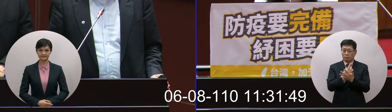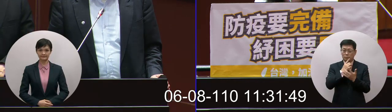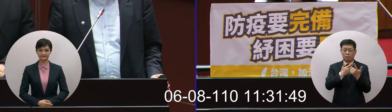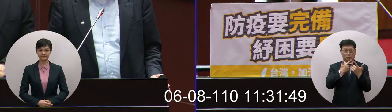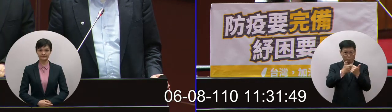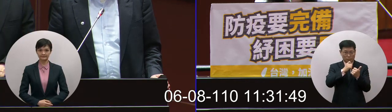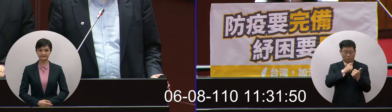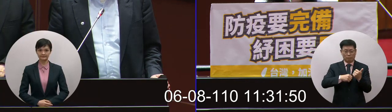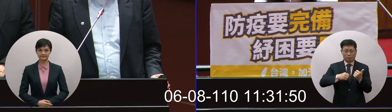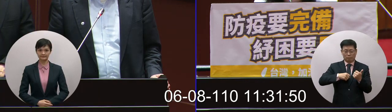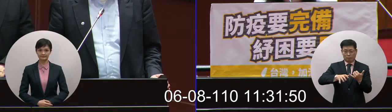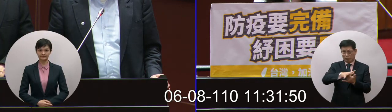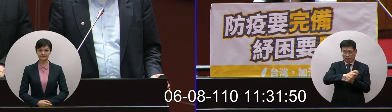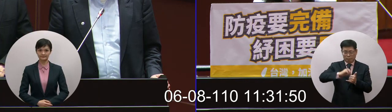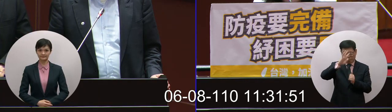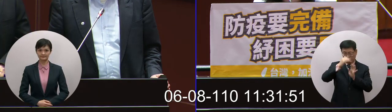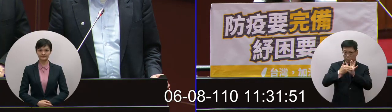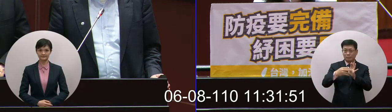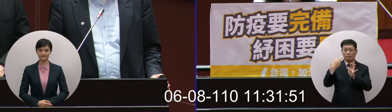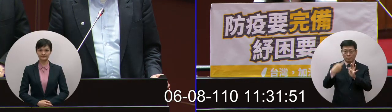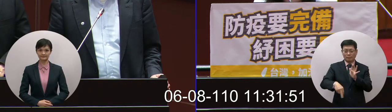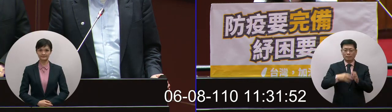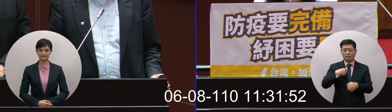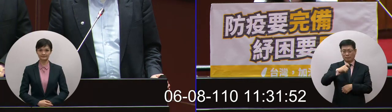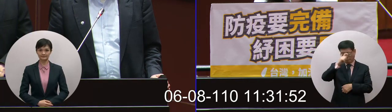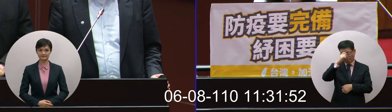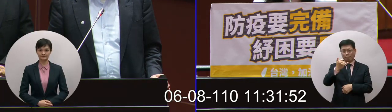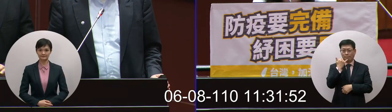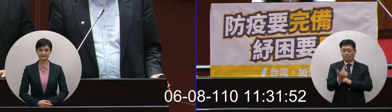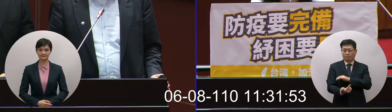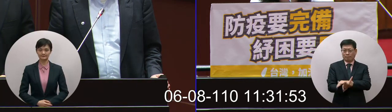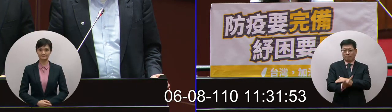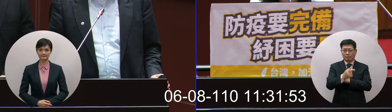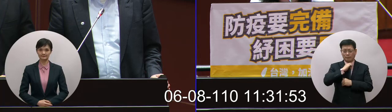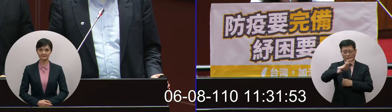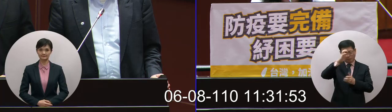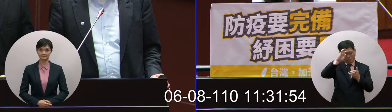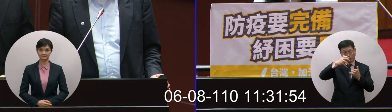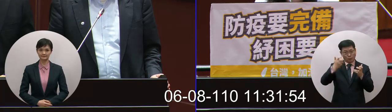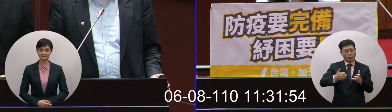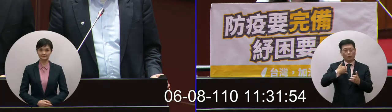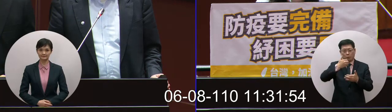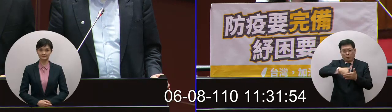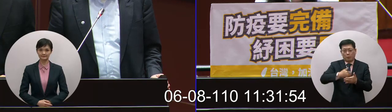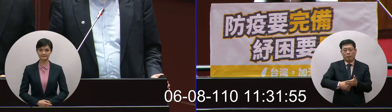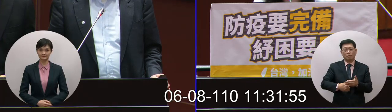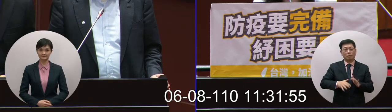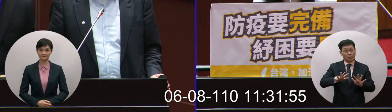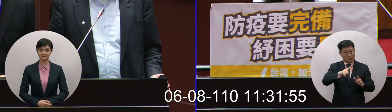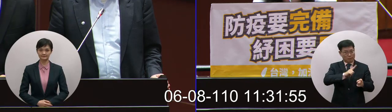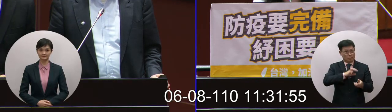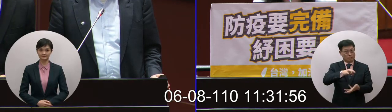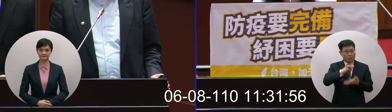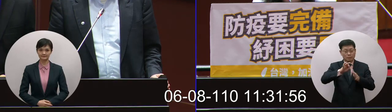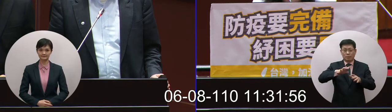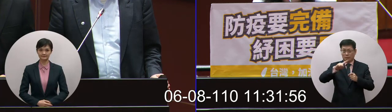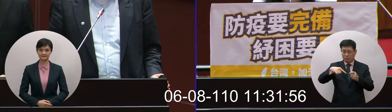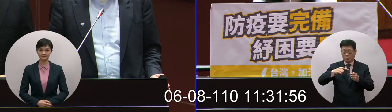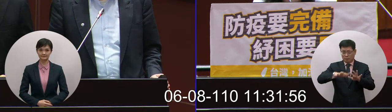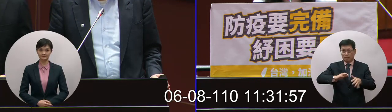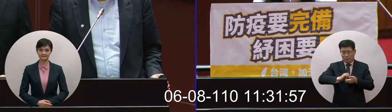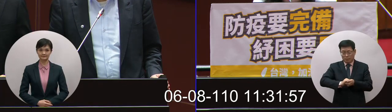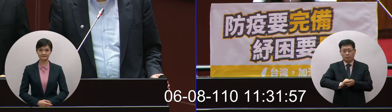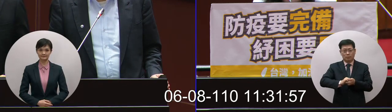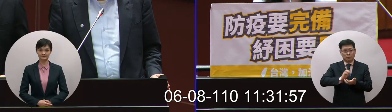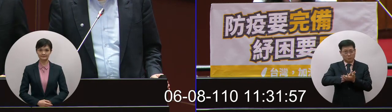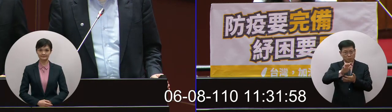了达到群体的免疫，其实很重要的还有一部分是在于希望能够尽快的降低重症率的部分。所以我们也看到您有提到说，今天会来决定未来的接